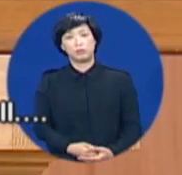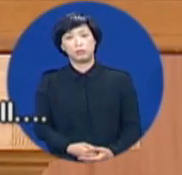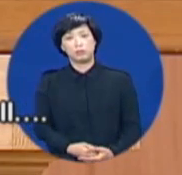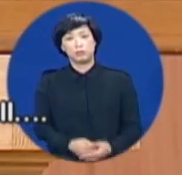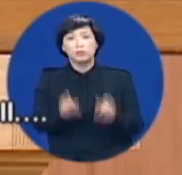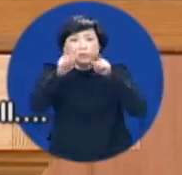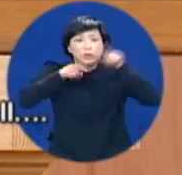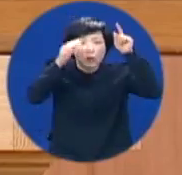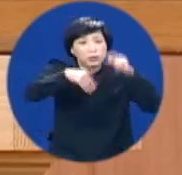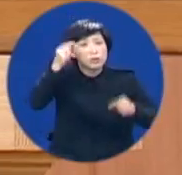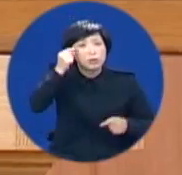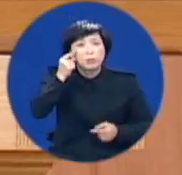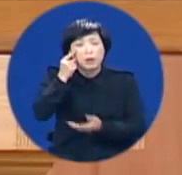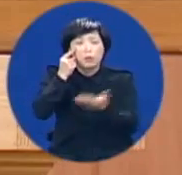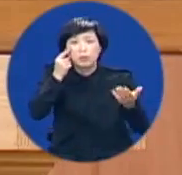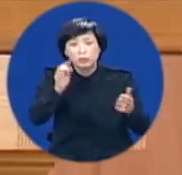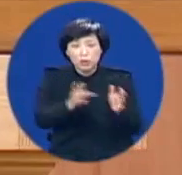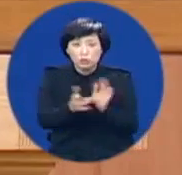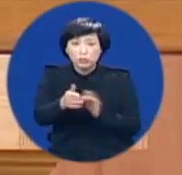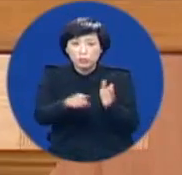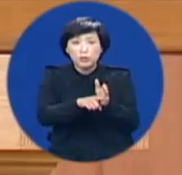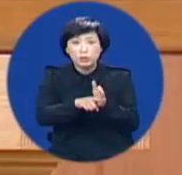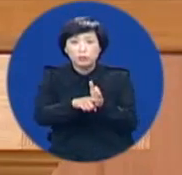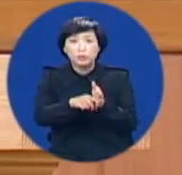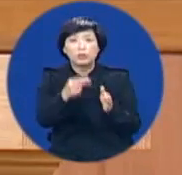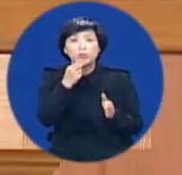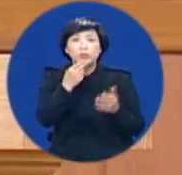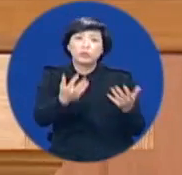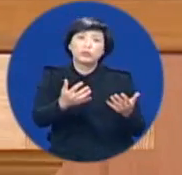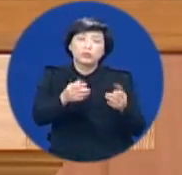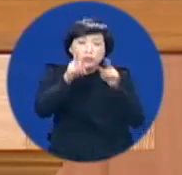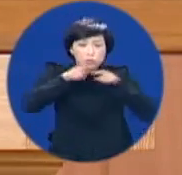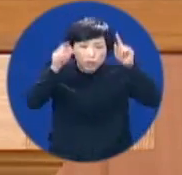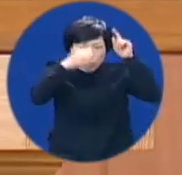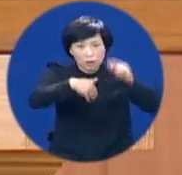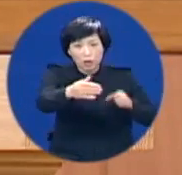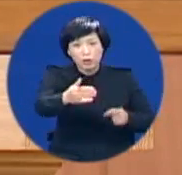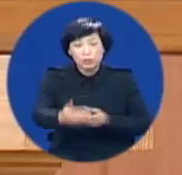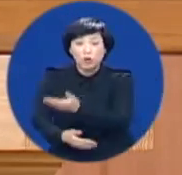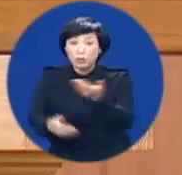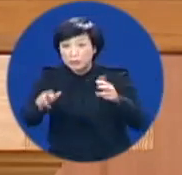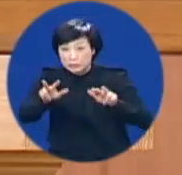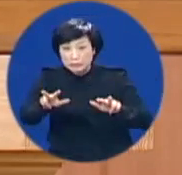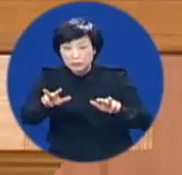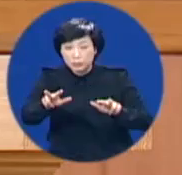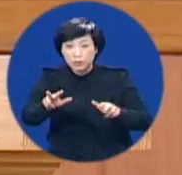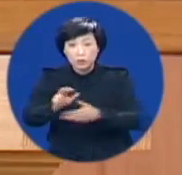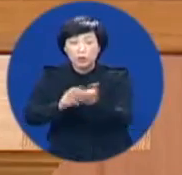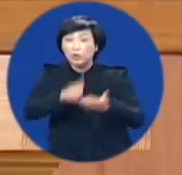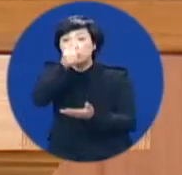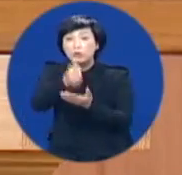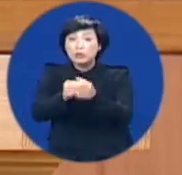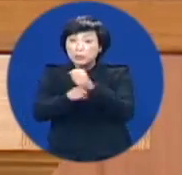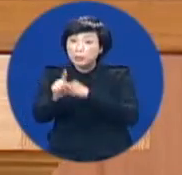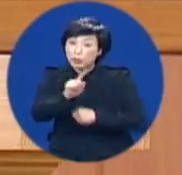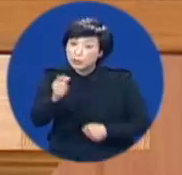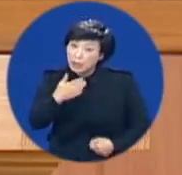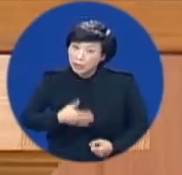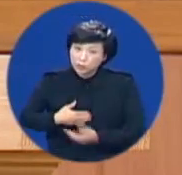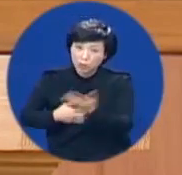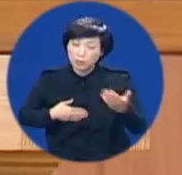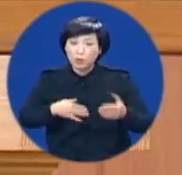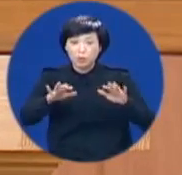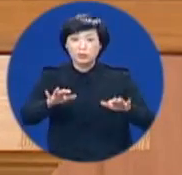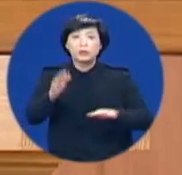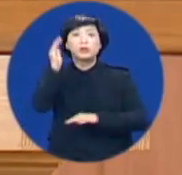지옥에. 예수 안 믿으면 지옥 가니까요. 여러분이 지금 죄가 무엇인 줄 아십니까?